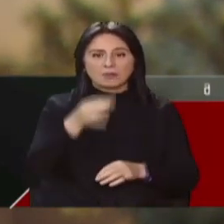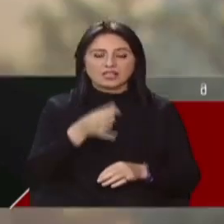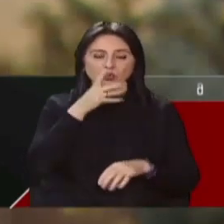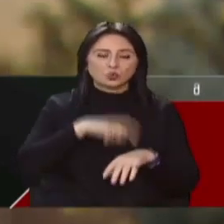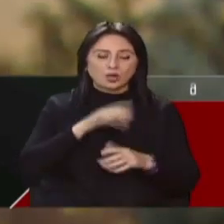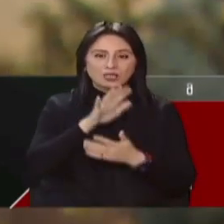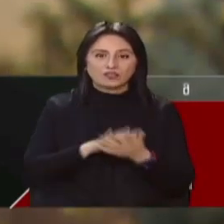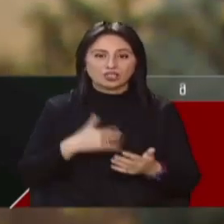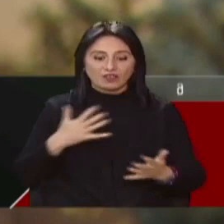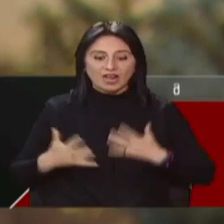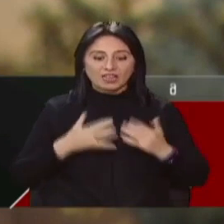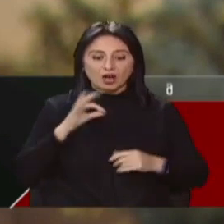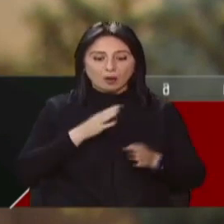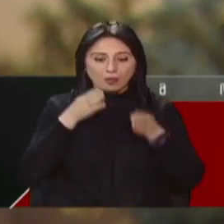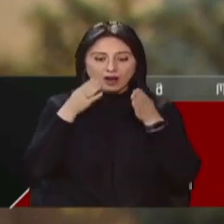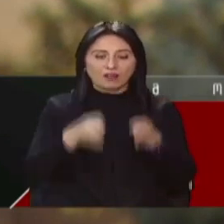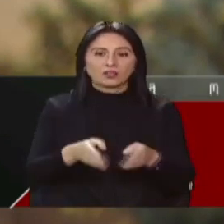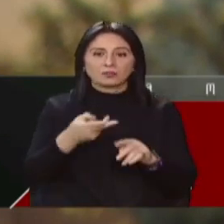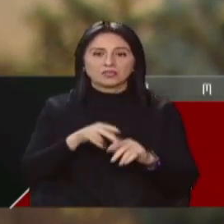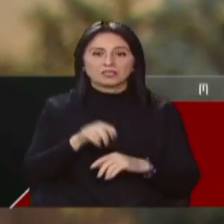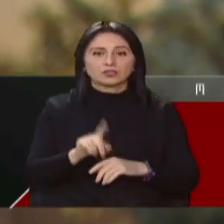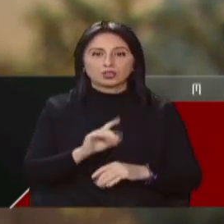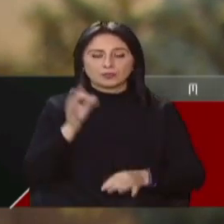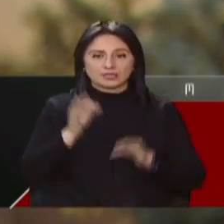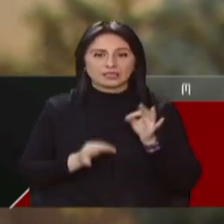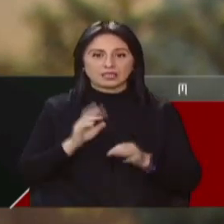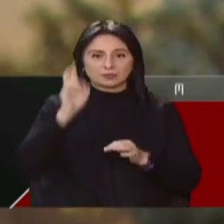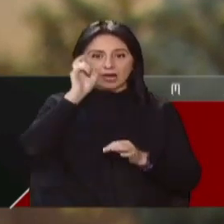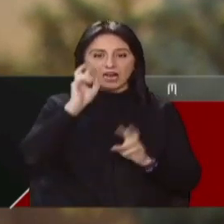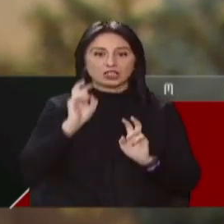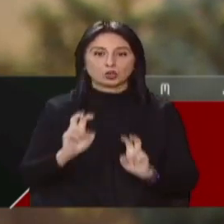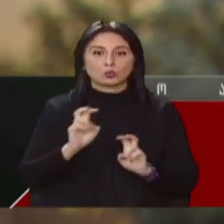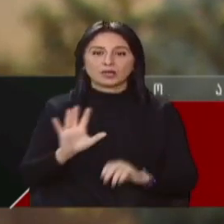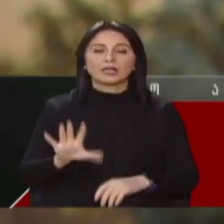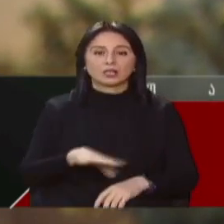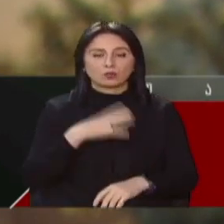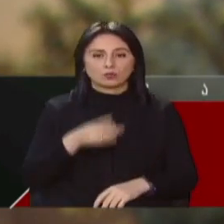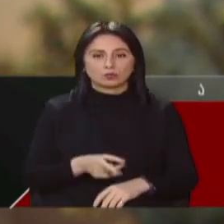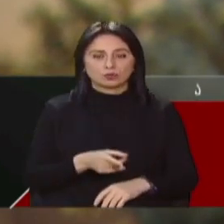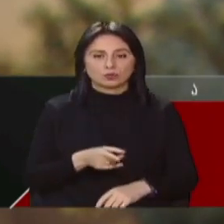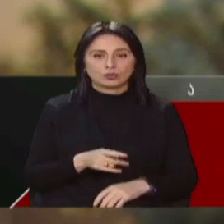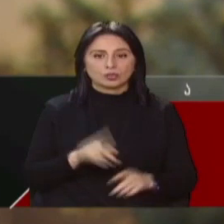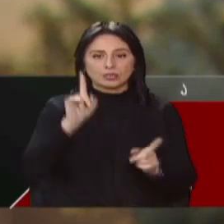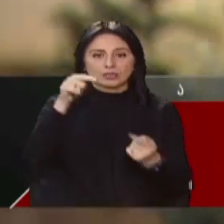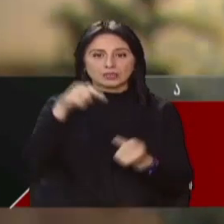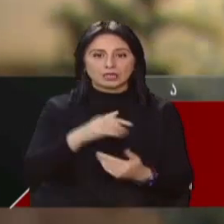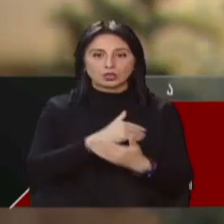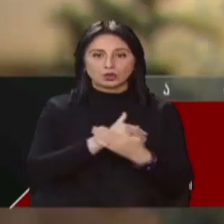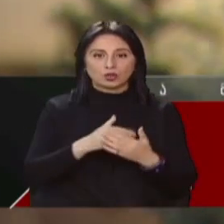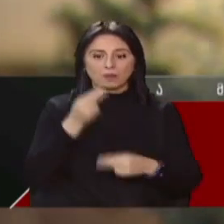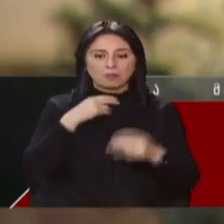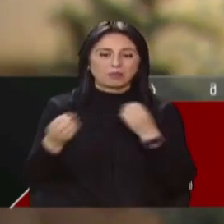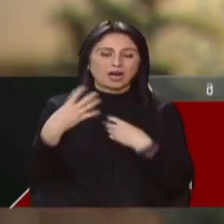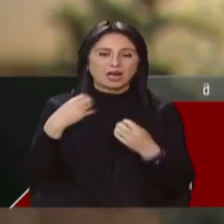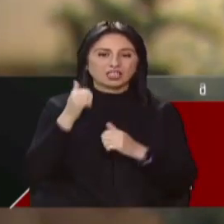დროის დახარჯვა ჩვენი ენერგია უნდა გამოვიყენოთ მაქსიმალურად იმისთვის, რომ სასამართლო ხელისუფლება იყოს სათანადო დონეზე. Ის